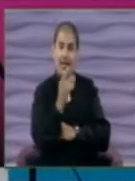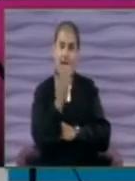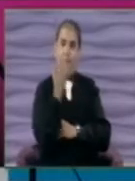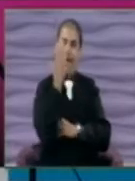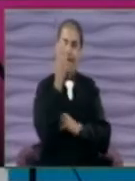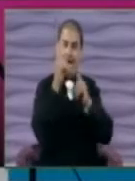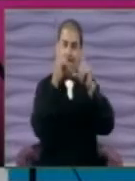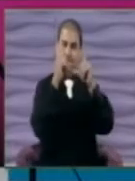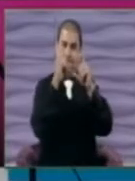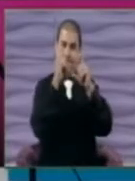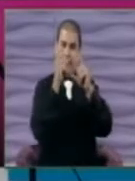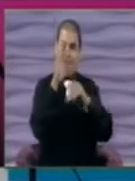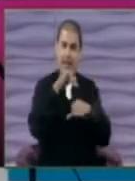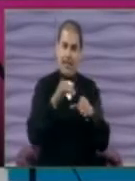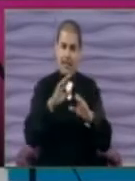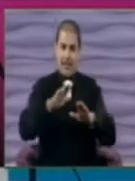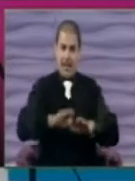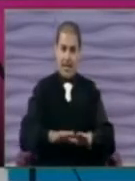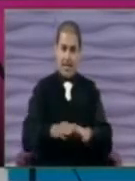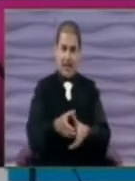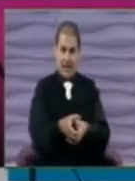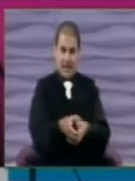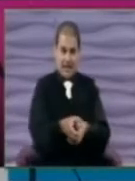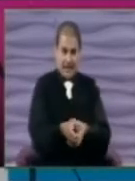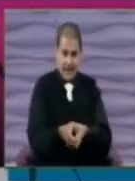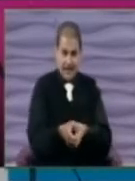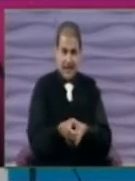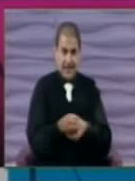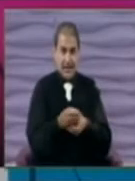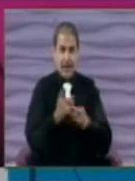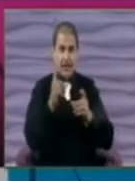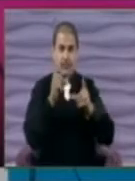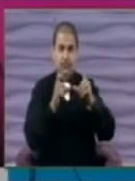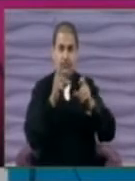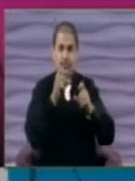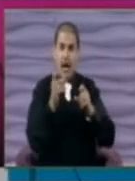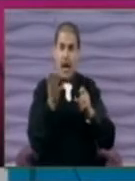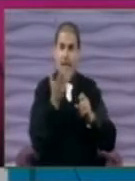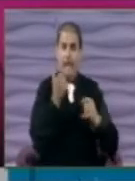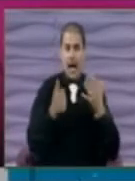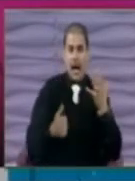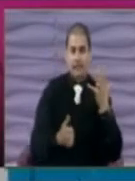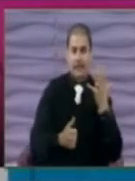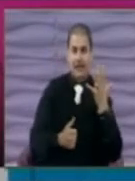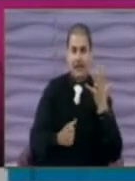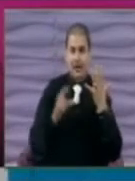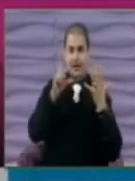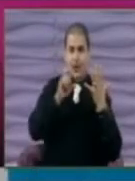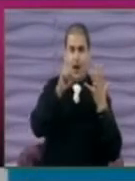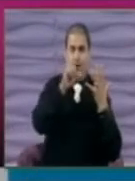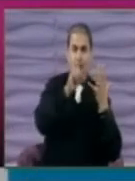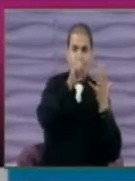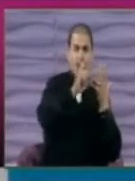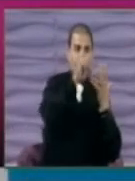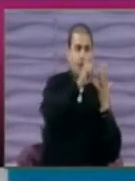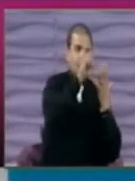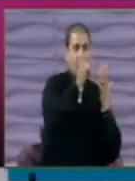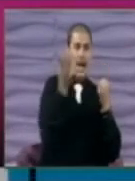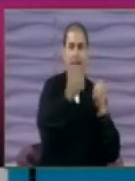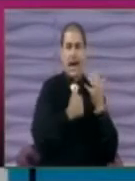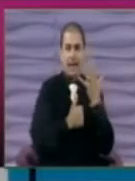صوره. كيف بتقوم في هي عباره عن اكثر من صوره؟ اخذنا تقريبا 3 صور، الصوره الاولى للمرايه، والصوره الثانيه